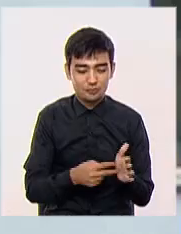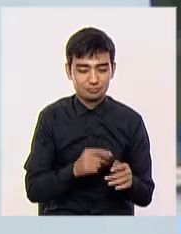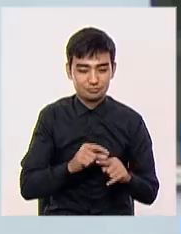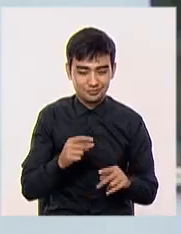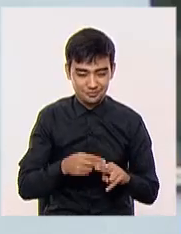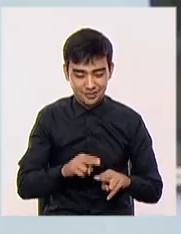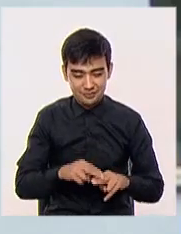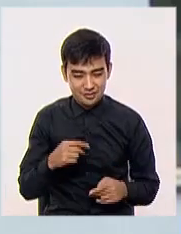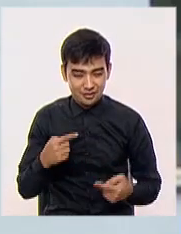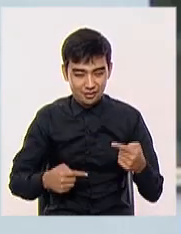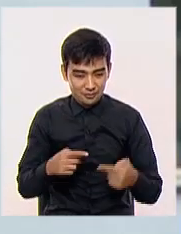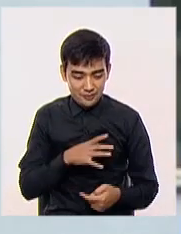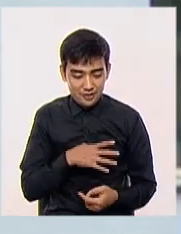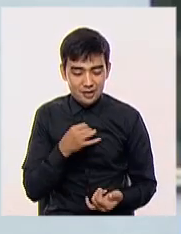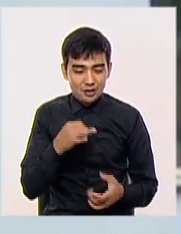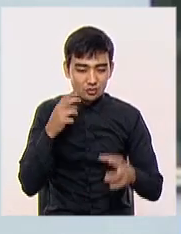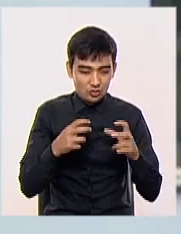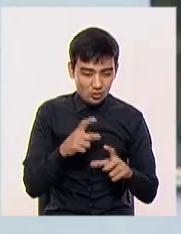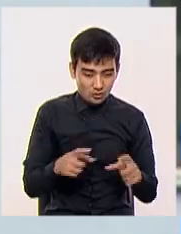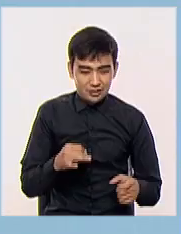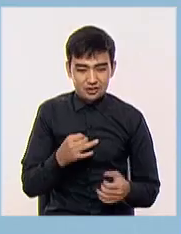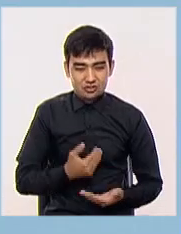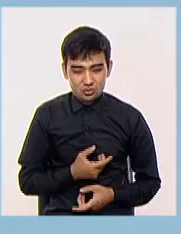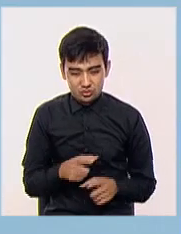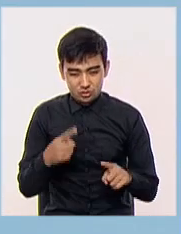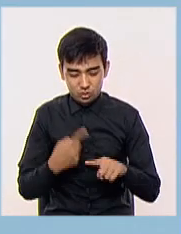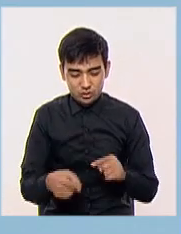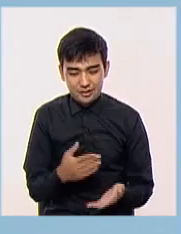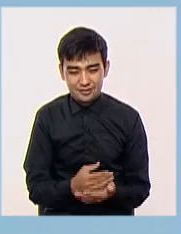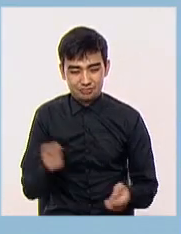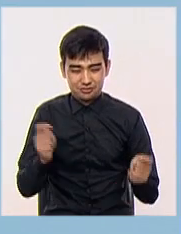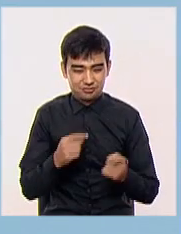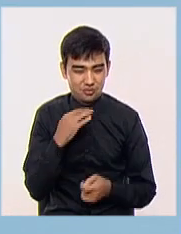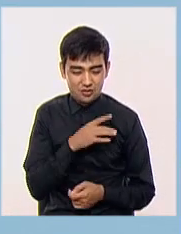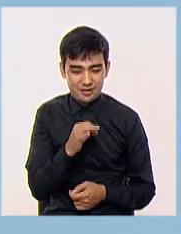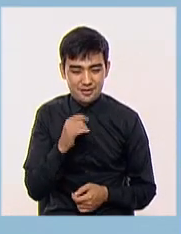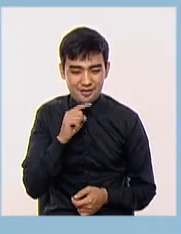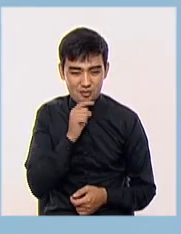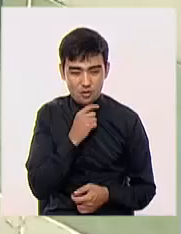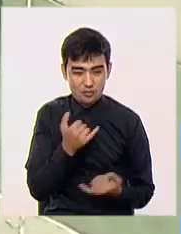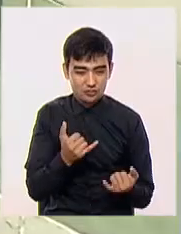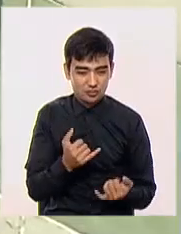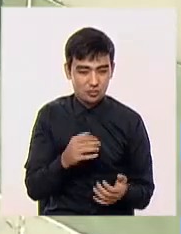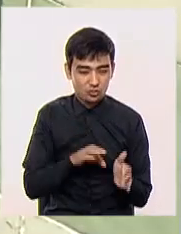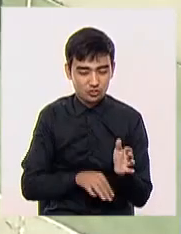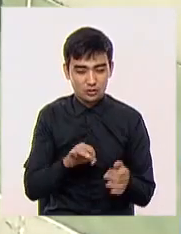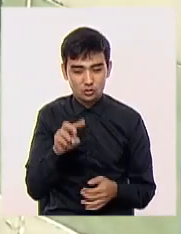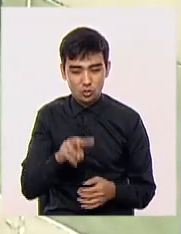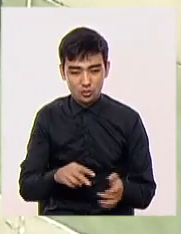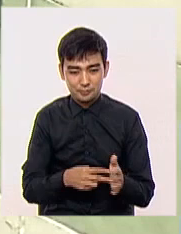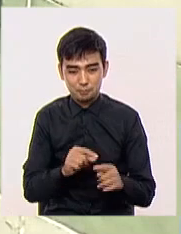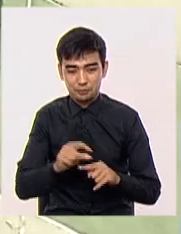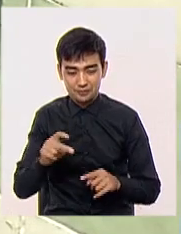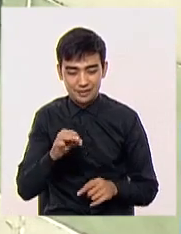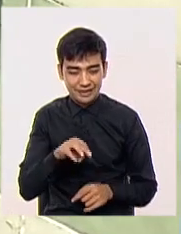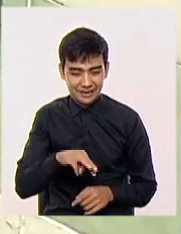қатарында студенттермен қатар жергілікті тұрғындар да бар дейді. Айтуларынша жылжымайтын мүлік нарығы елдегі экономикалық жағдай, яғни доллардың өсіп, теңгенің